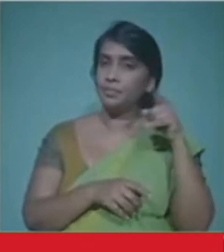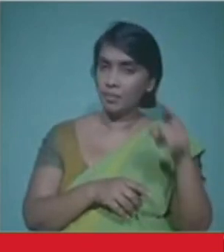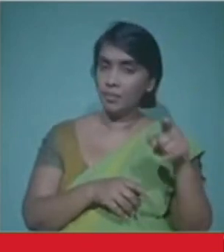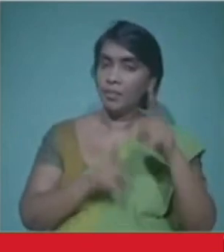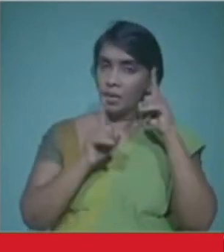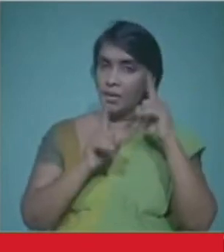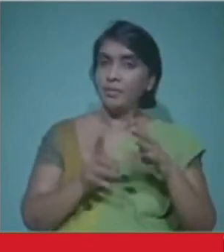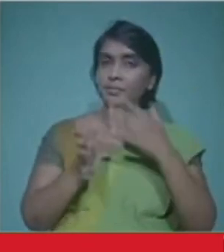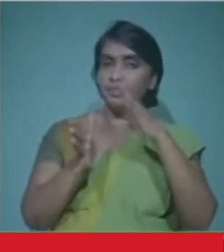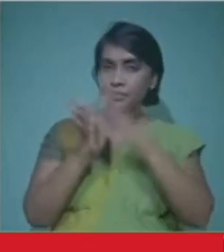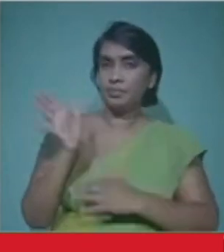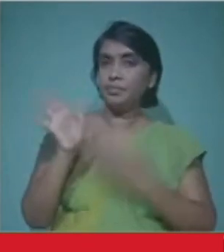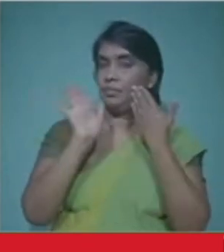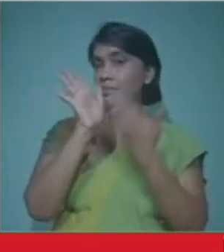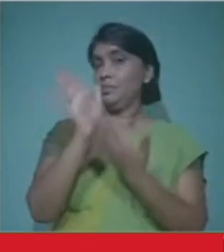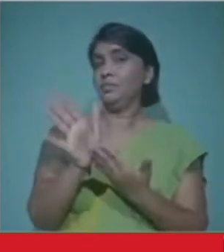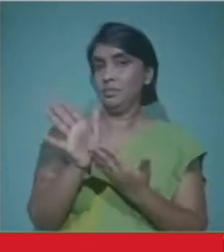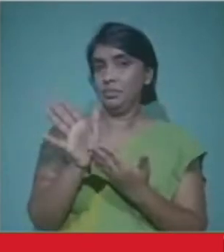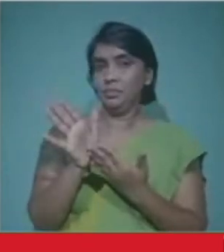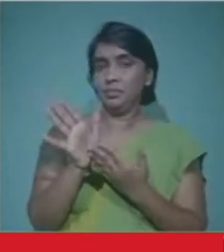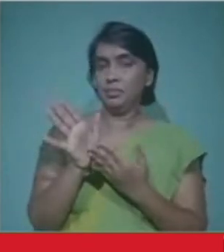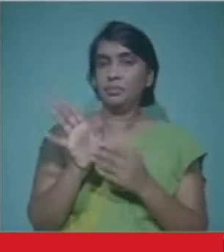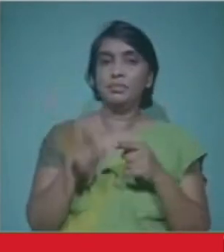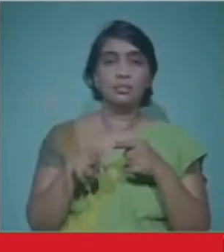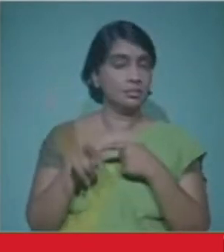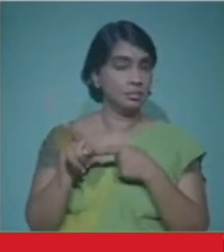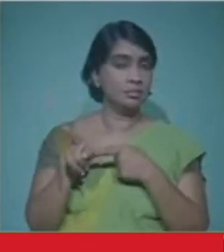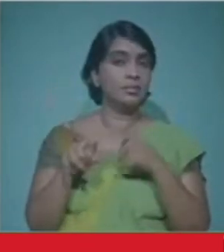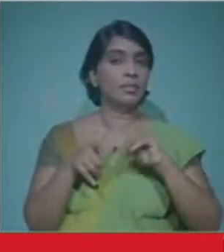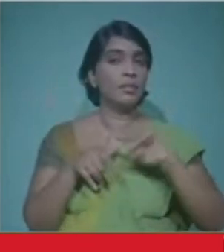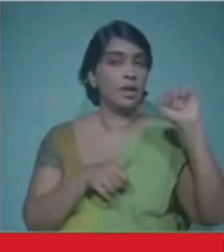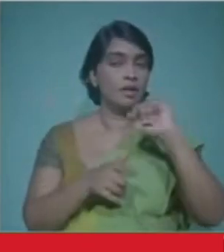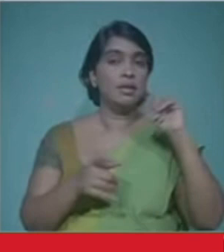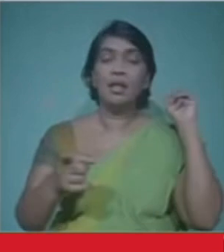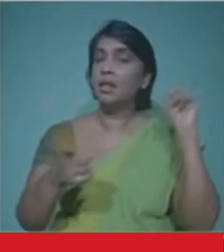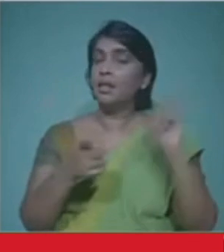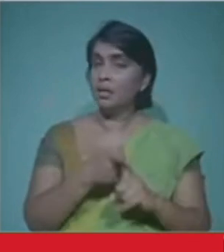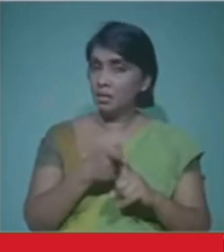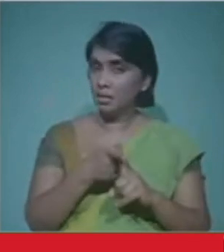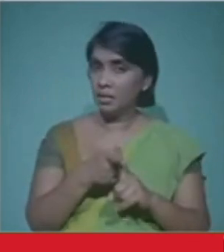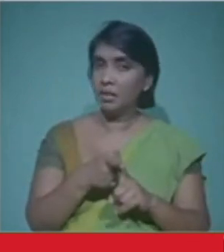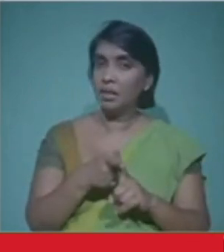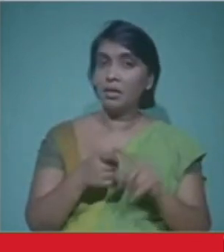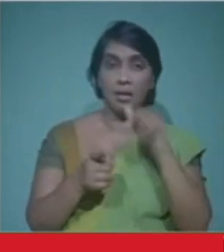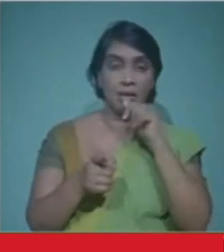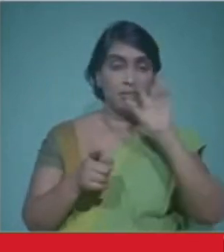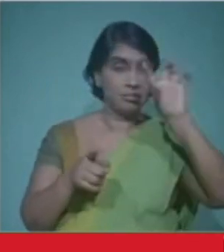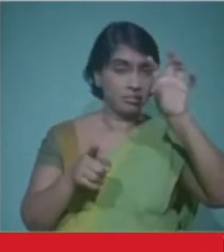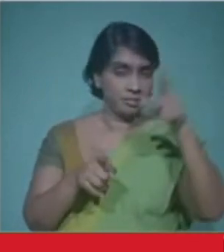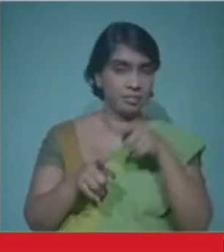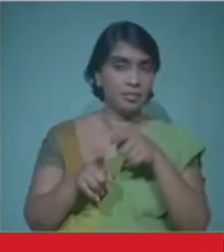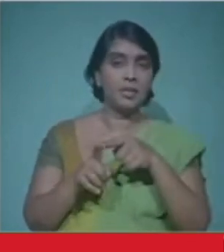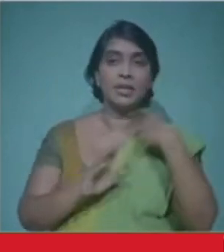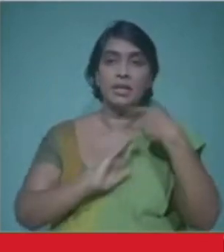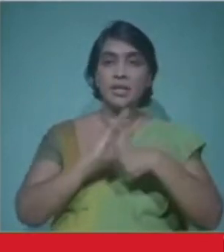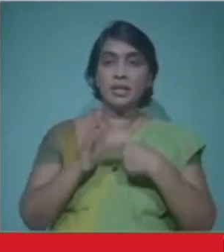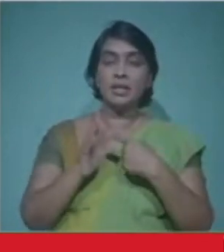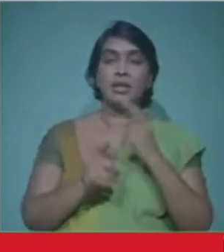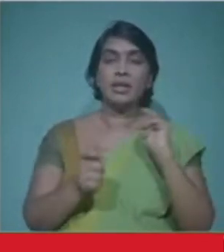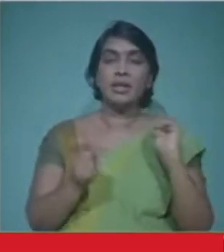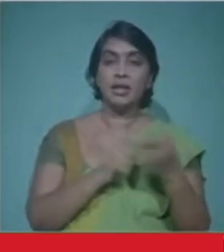මෙන්න මේක පෙන්නනවා. මේ තියෙන්නේ ආසියානු තරගාවලියේ නිල ලාංඡනය තියෙනවා. ශ්‍රී ලංකා